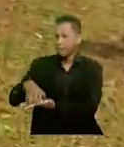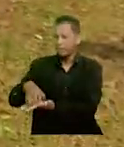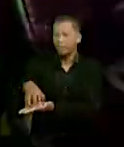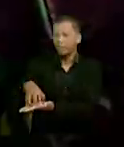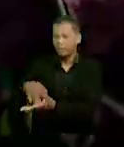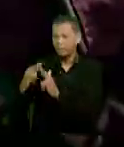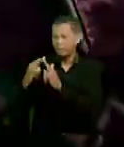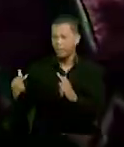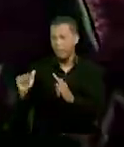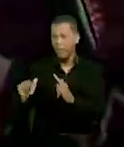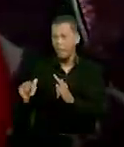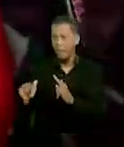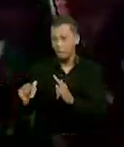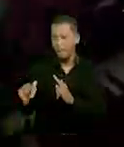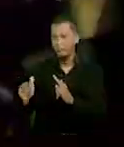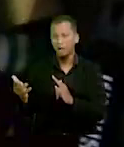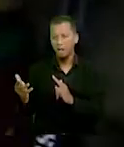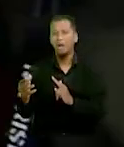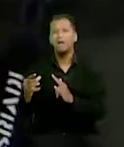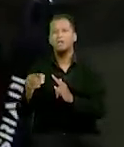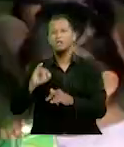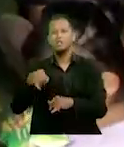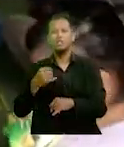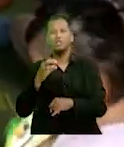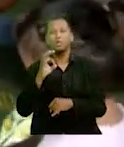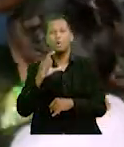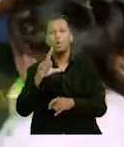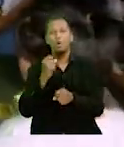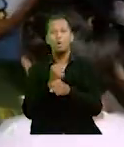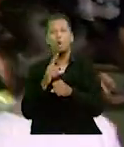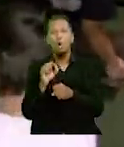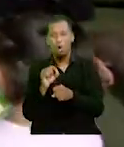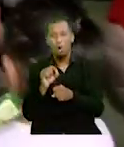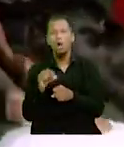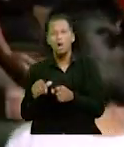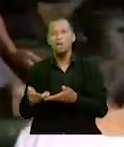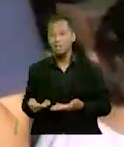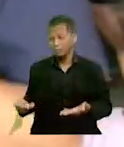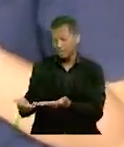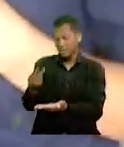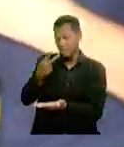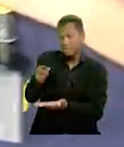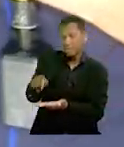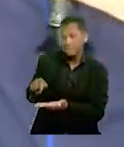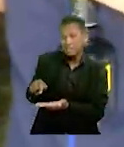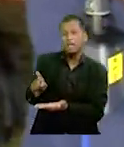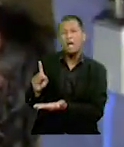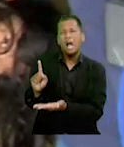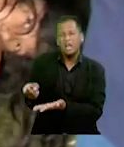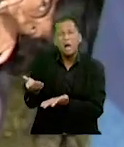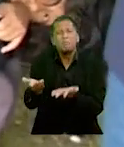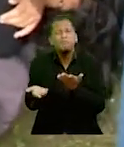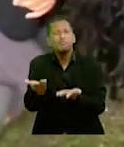saya mengabarkan, yakni di pengungsian Joglo. Beginilah situasi terkini dari pengungsian di mana memang ini memuat sampai lebih